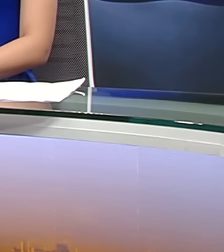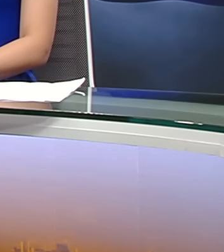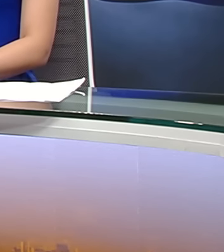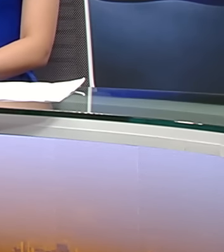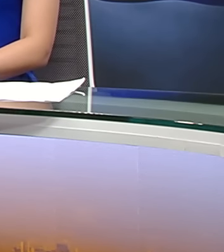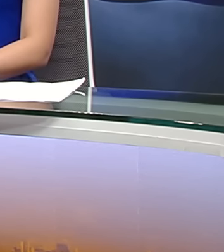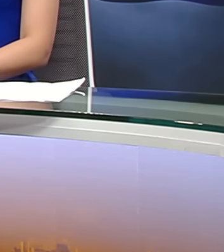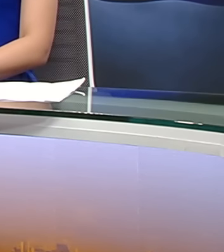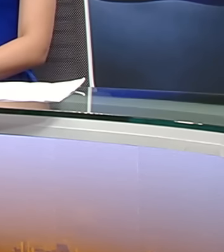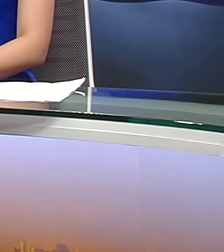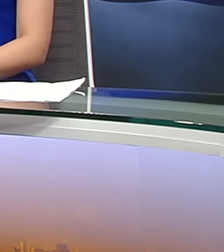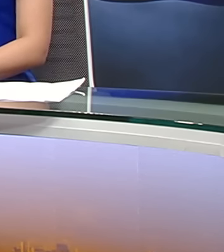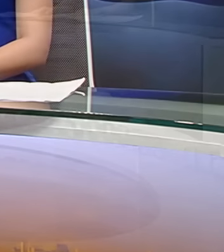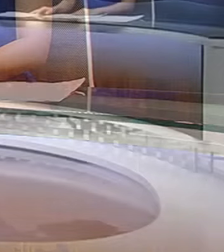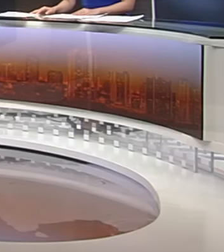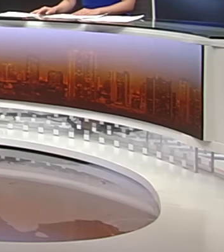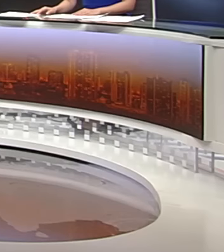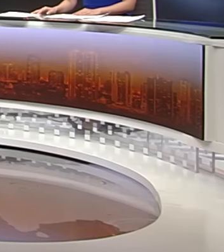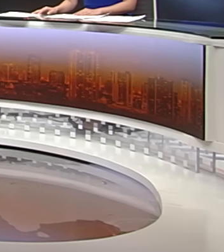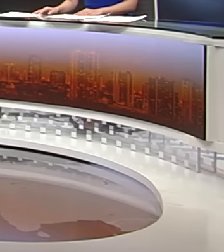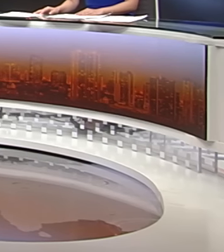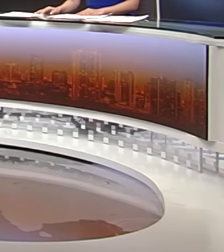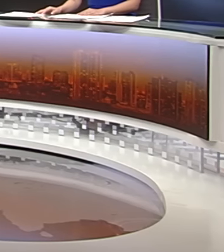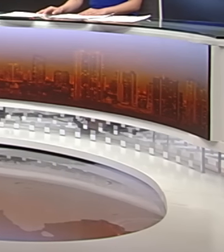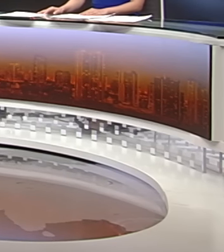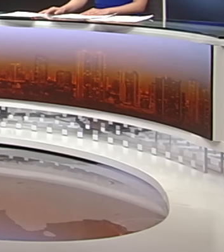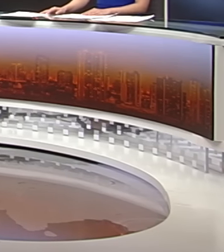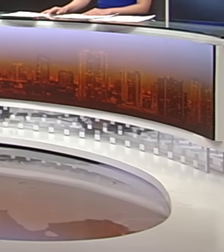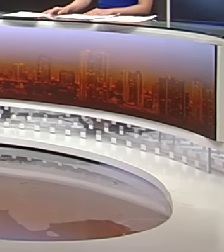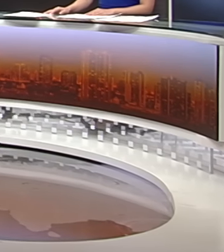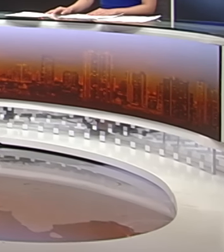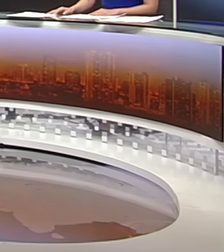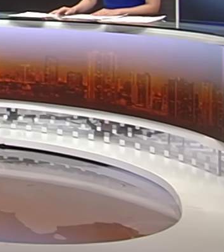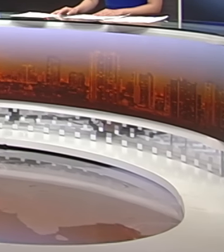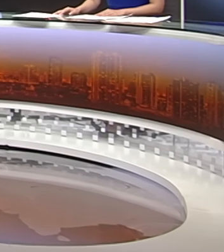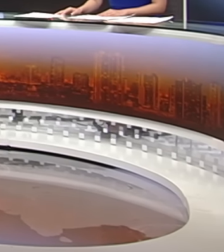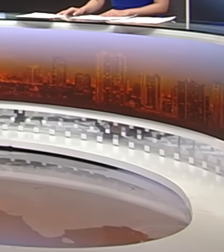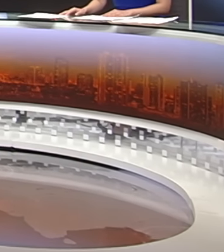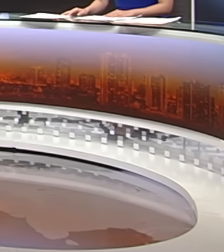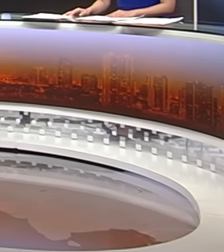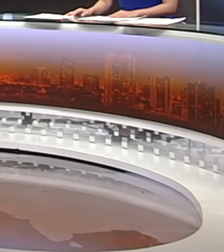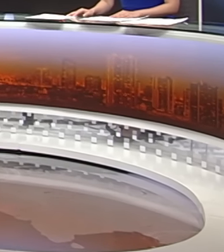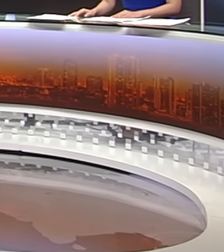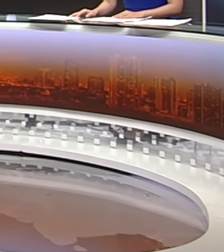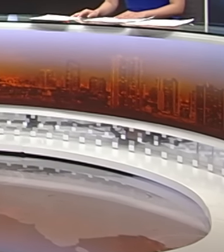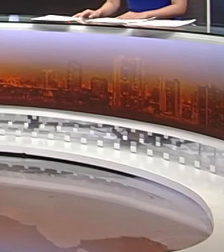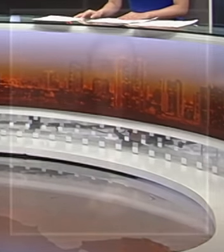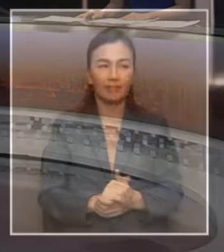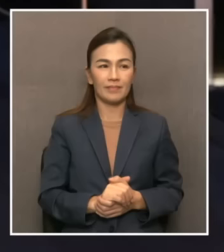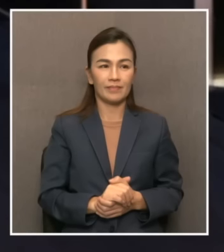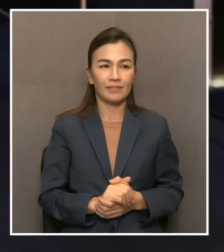ากคุณอรวรรณพยัคฆ์ชาติรายงานสดเข้ามาจากที่อาคารรัฐสภาครับเชิญเลยครับ